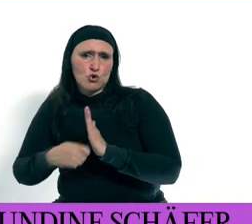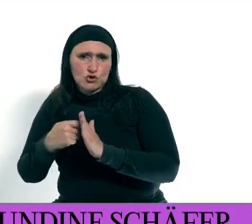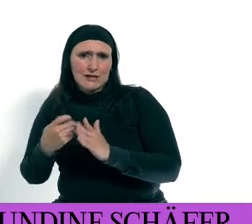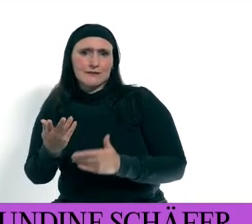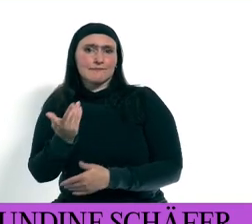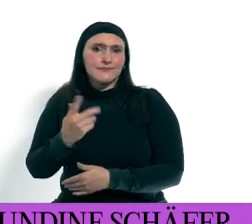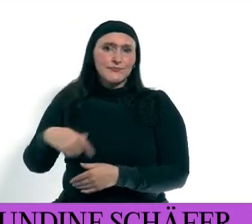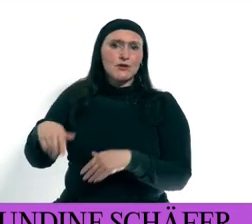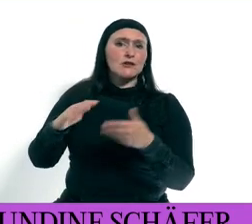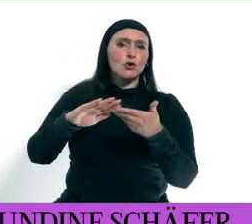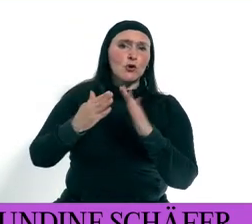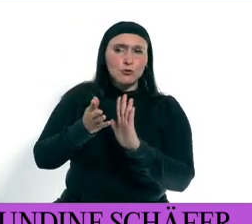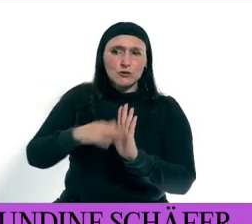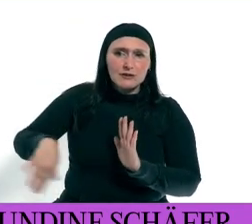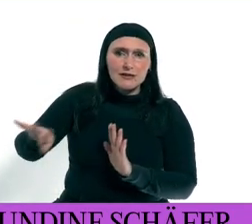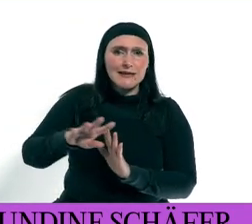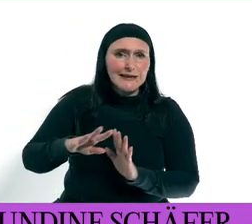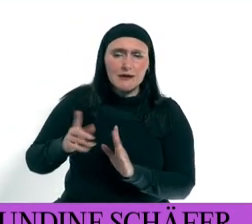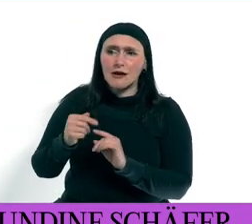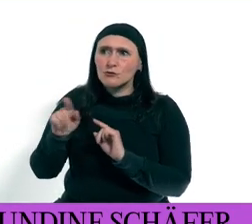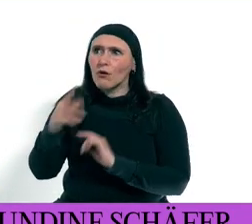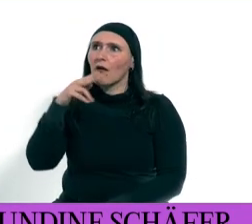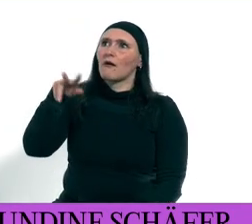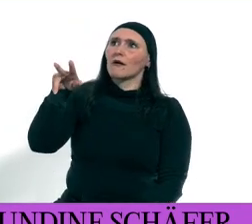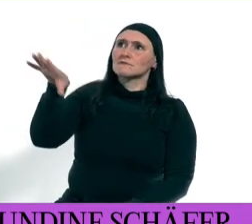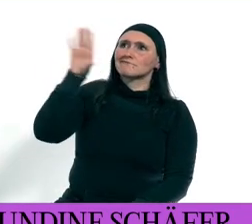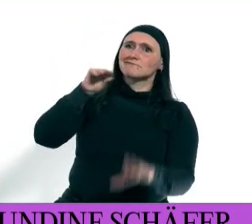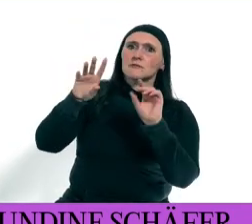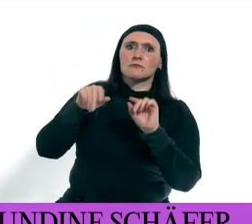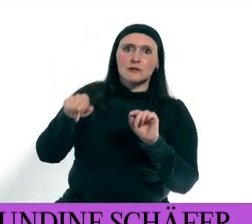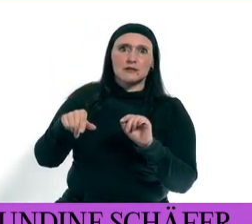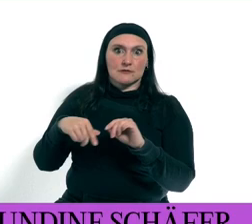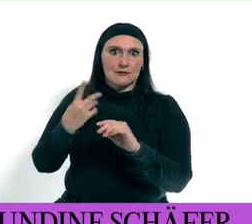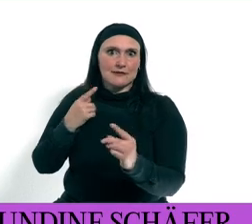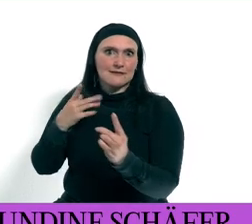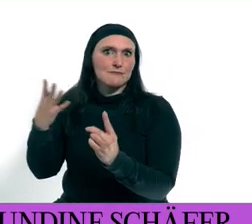mutiges Projekt, denn normalerweise